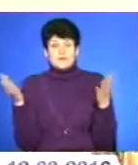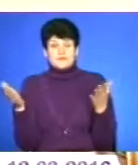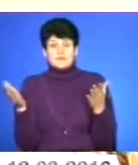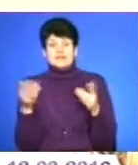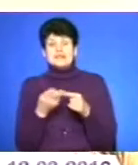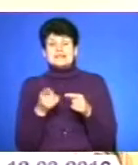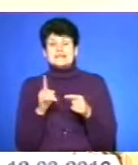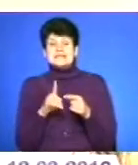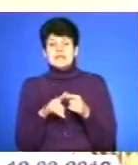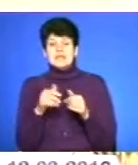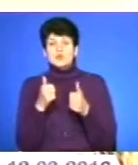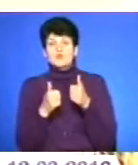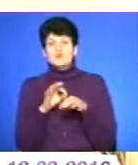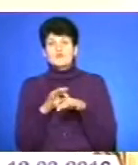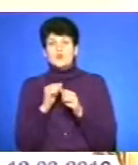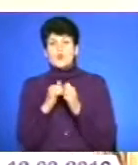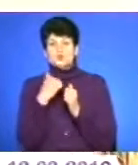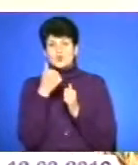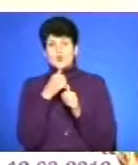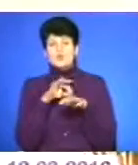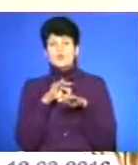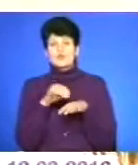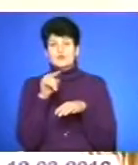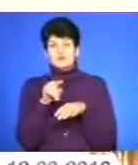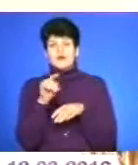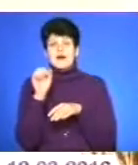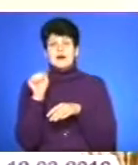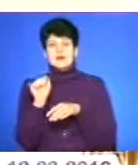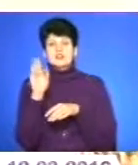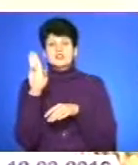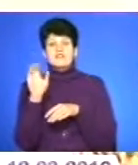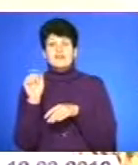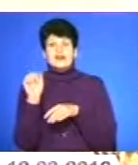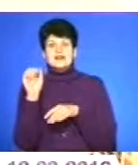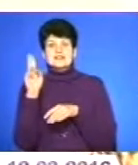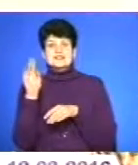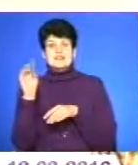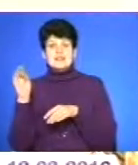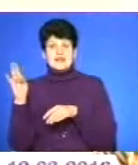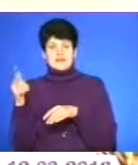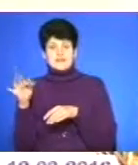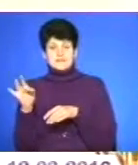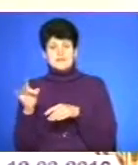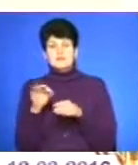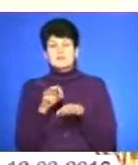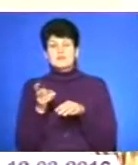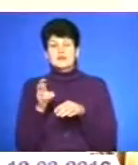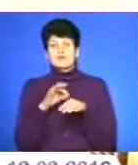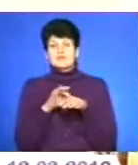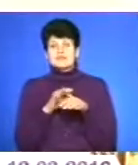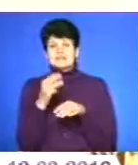Цей турнір проводиться кожного року, проводить його сам Арнольд Шварценеггер. Він проходить з 3